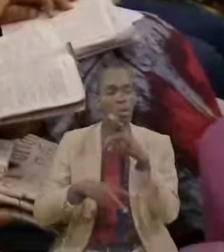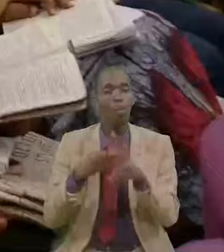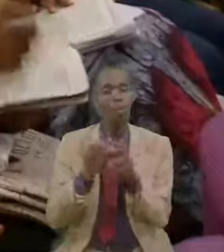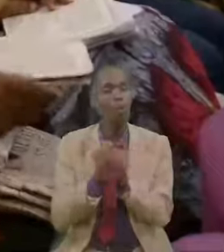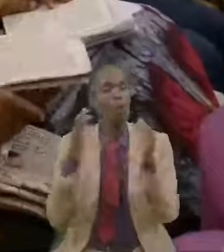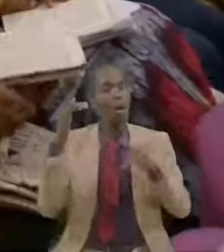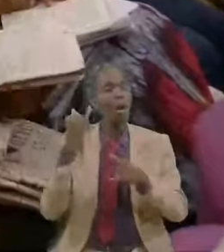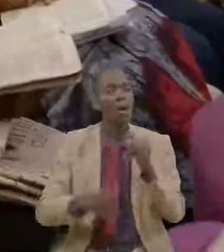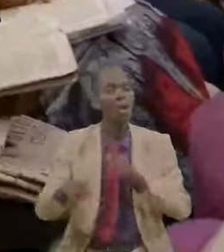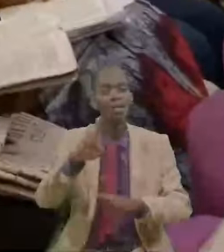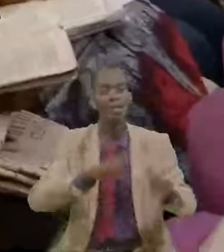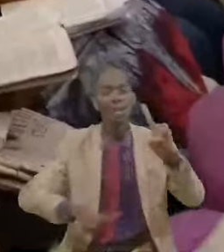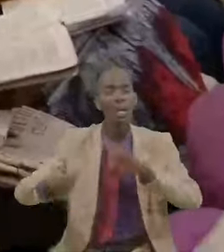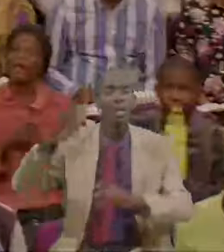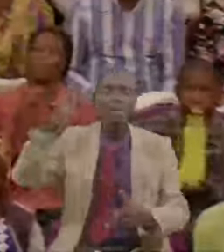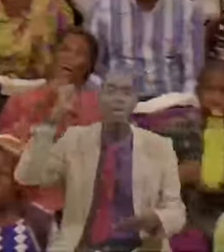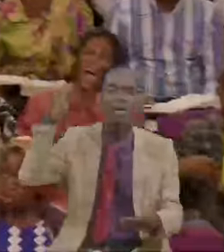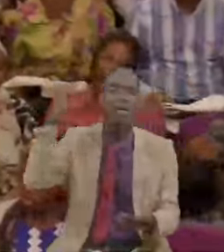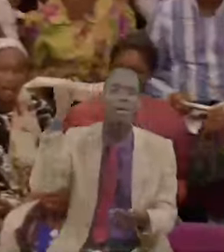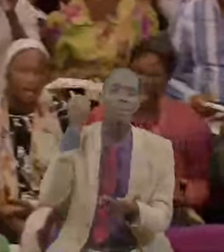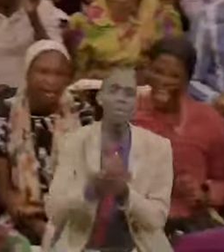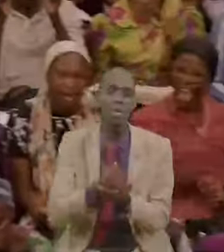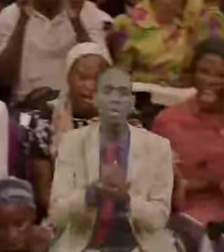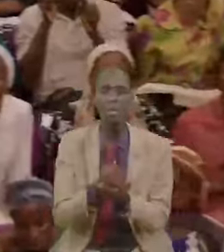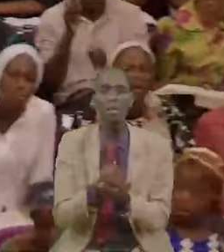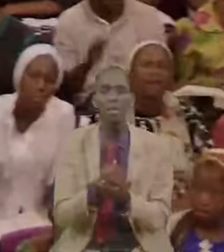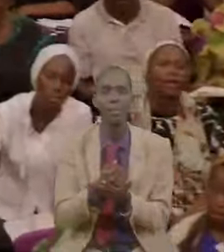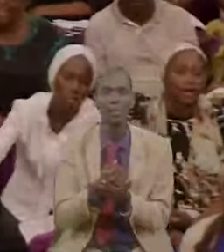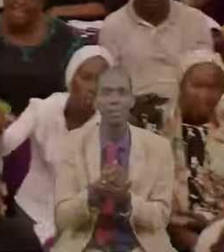des siècles, quelqu'un crie Amen!